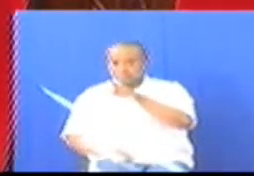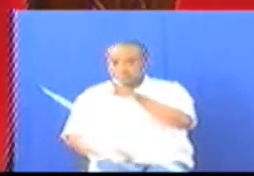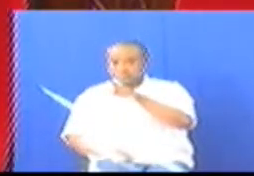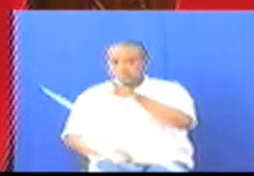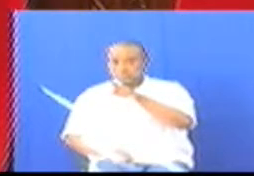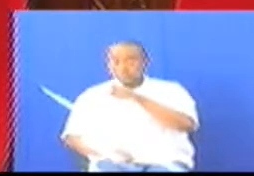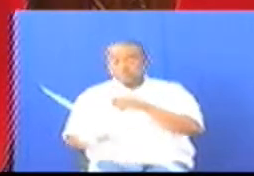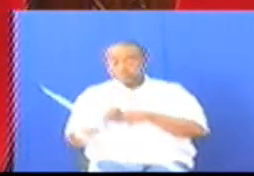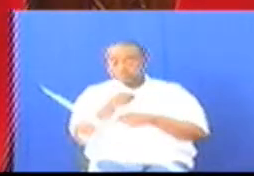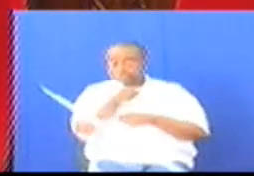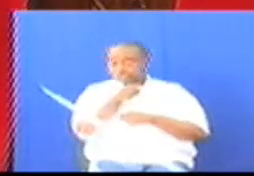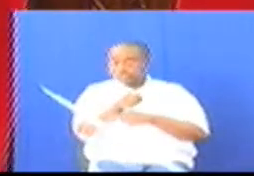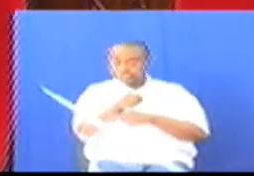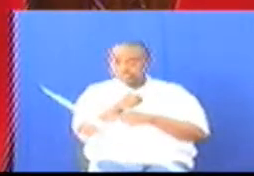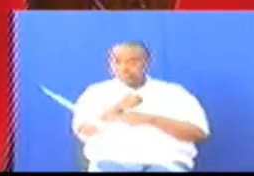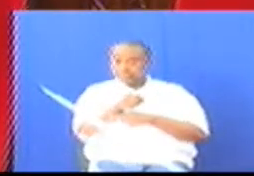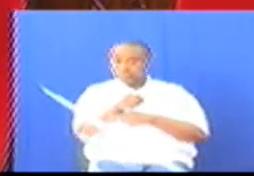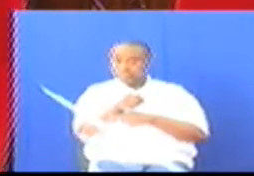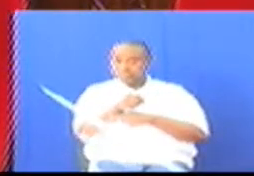hizi ziko katika